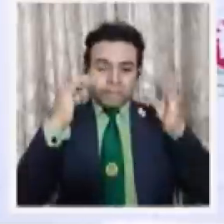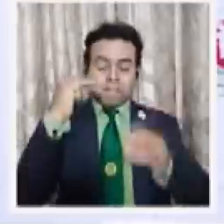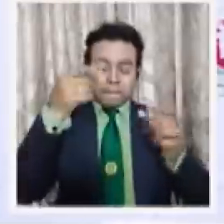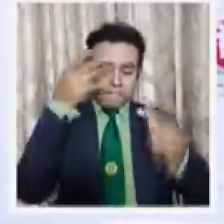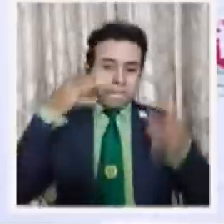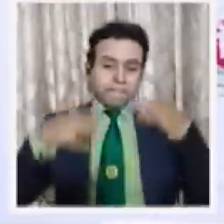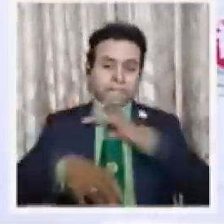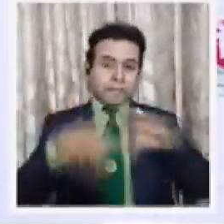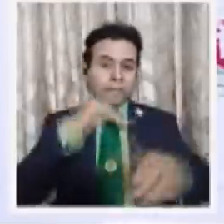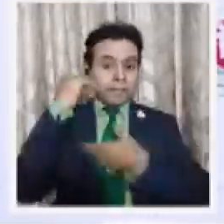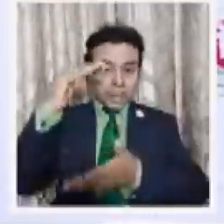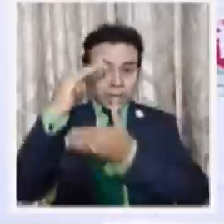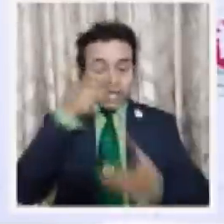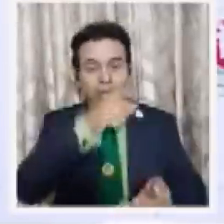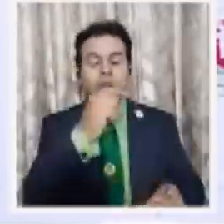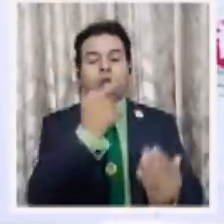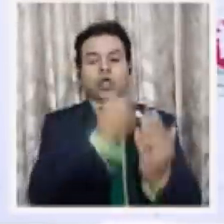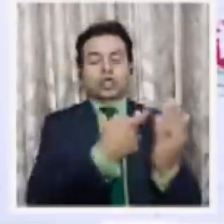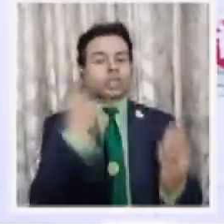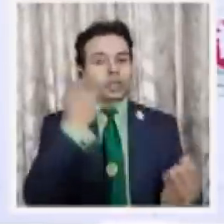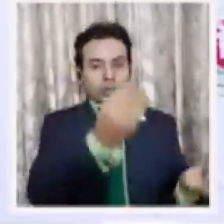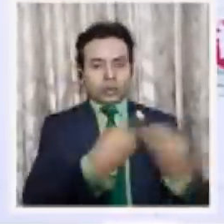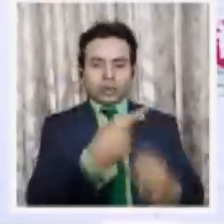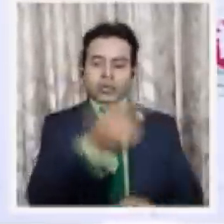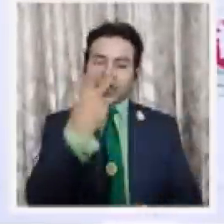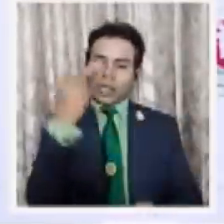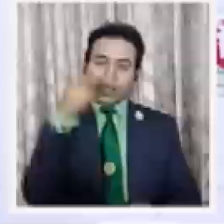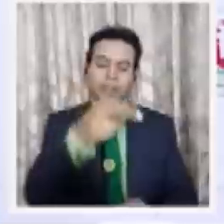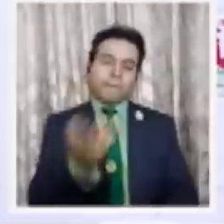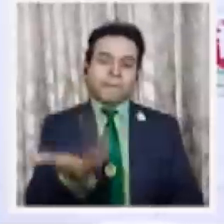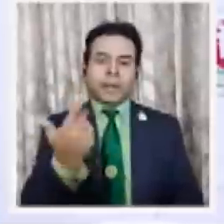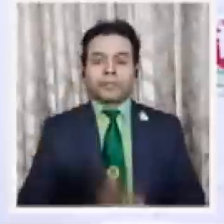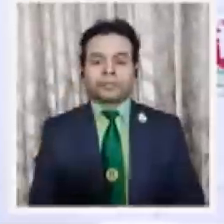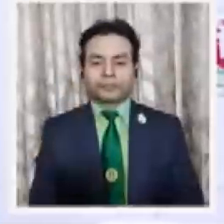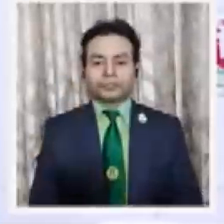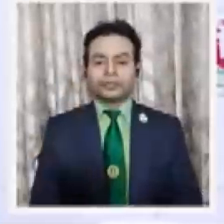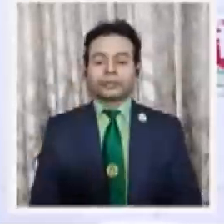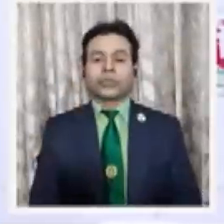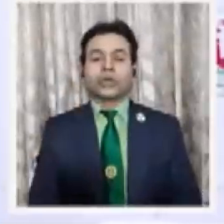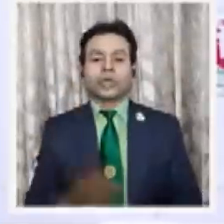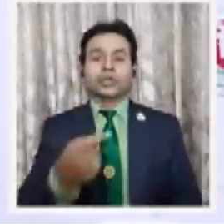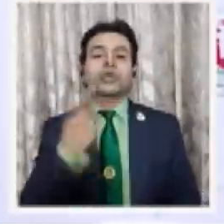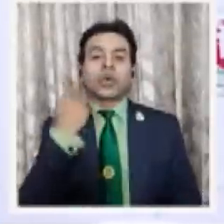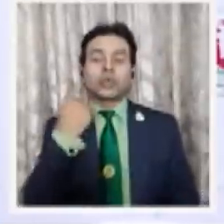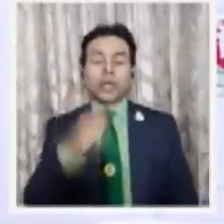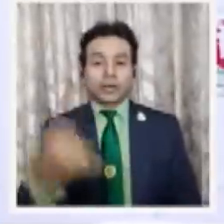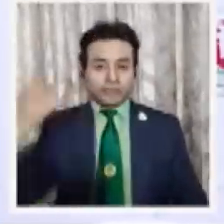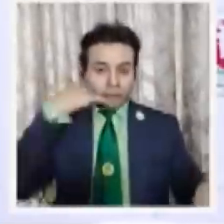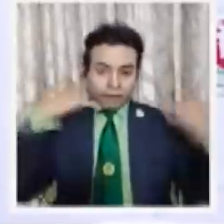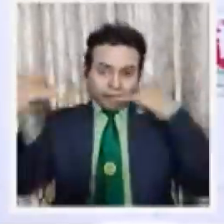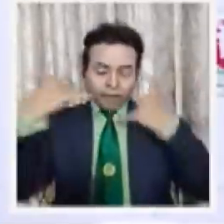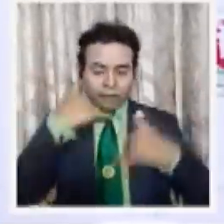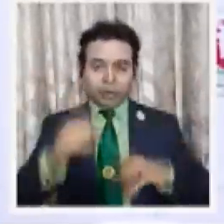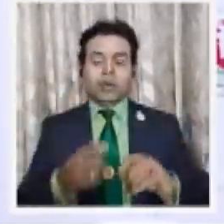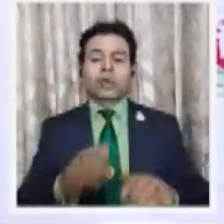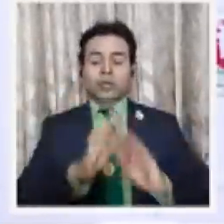12,15,817টি। এই সূত্র সাপ্লাই চেইন ম্যানেজমেন্ট পোর্টাল, এই এখান থেকে আপনারা যে কেউ এই তথ্য নিতে পারেন।